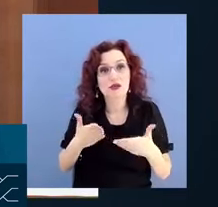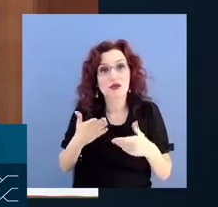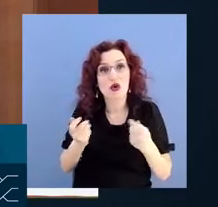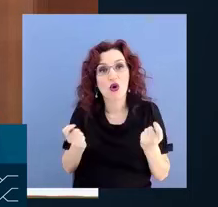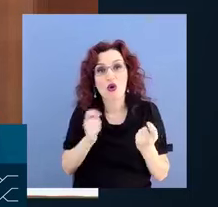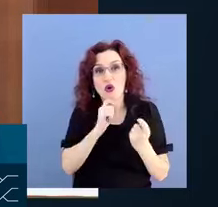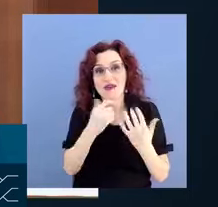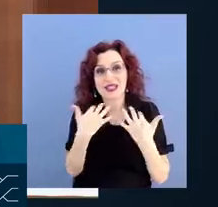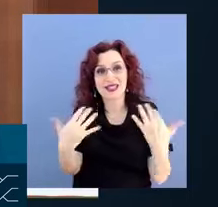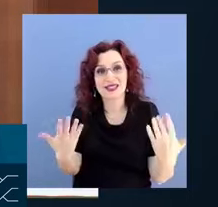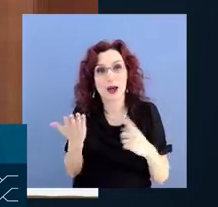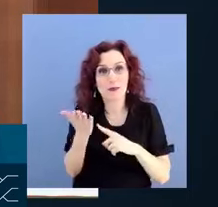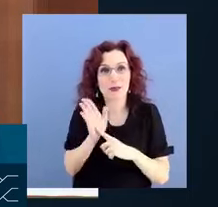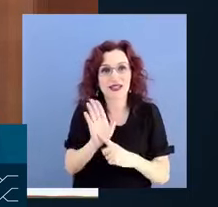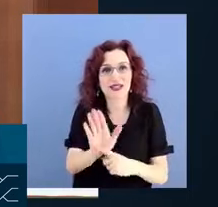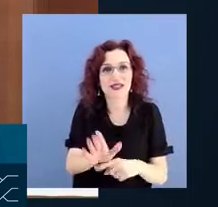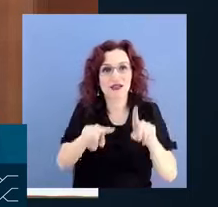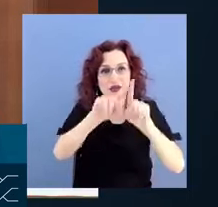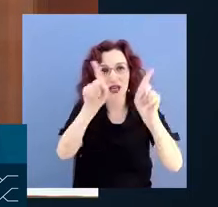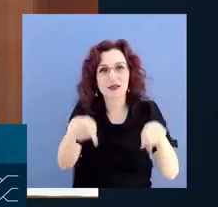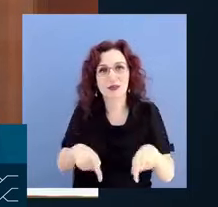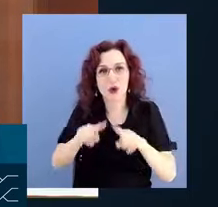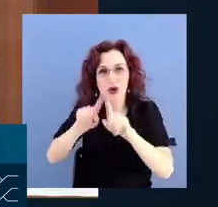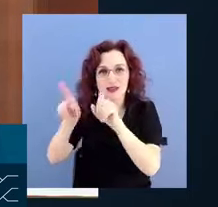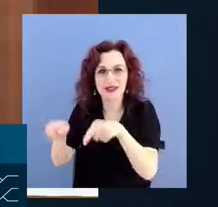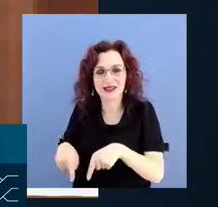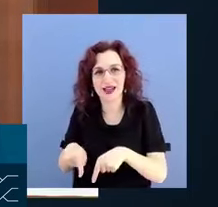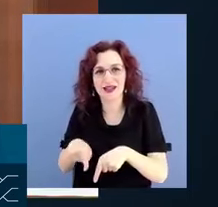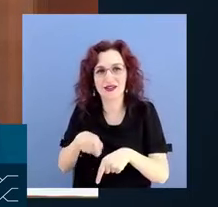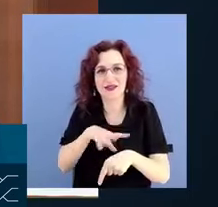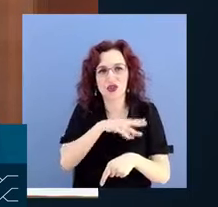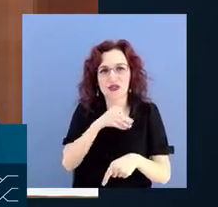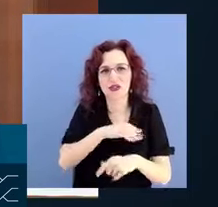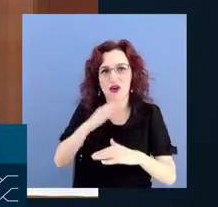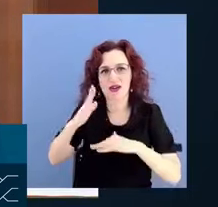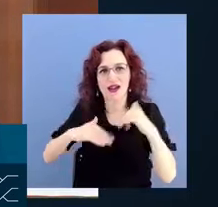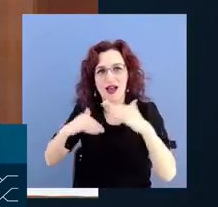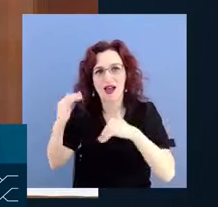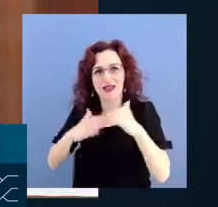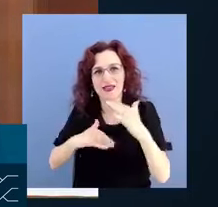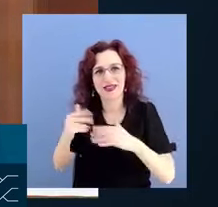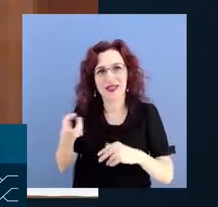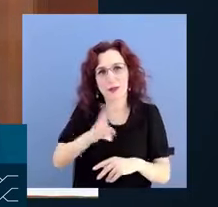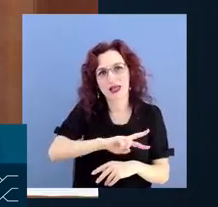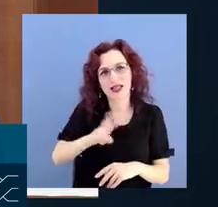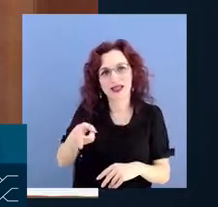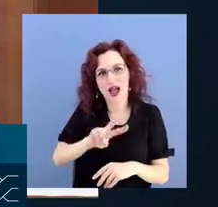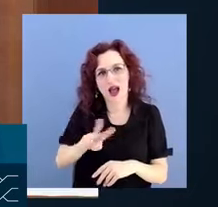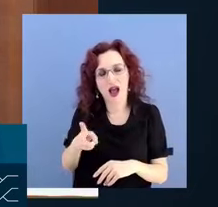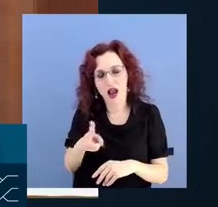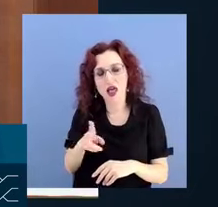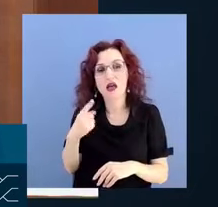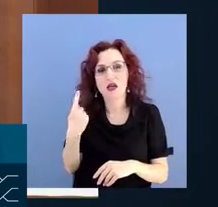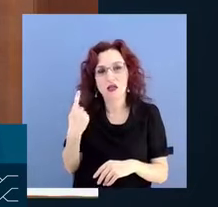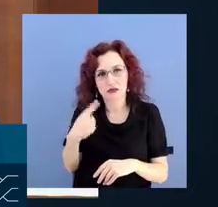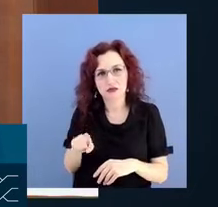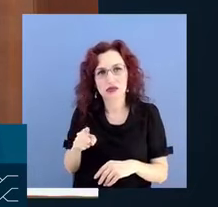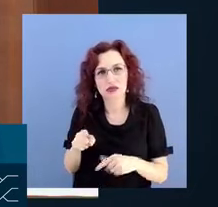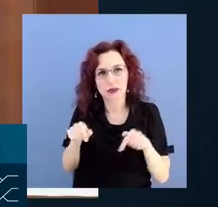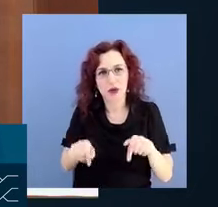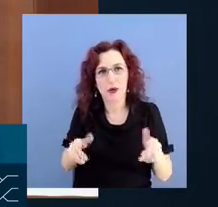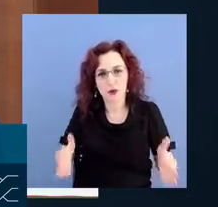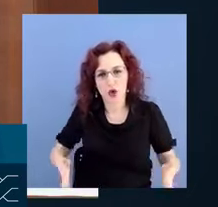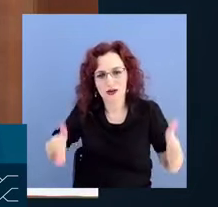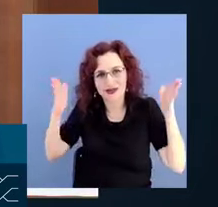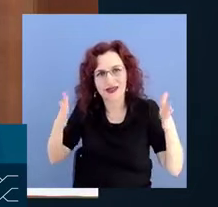la facciamo presso la sede della regione altrimenti avremmo dovuto fare in sede istituzionale dell'ente bilaterale quindi questo è come di un segnale